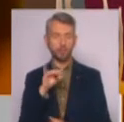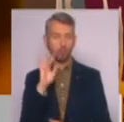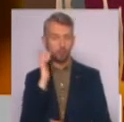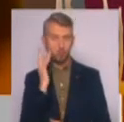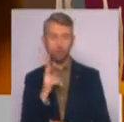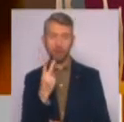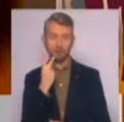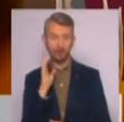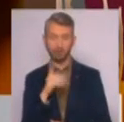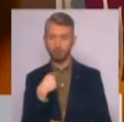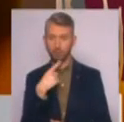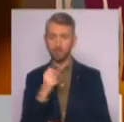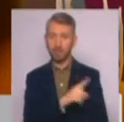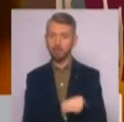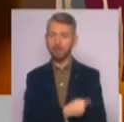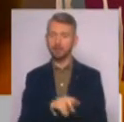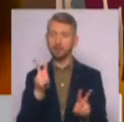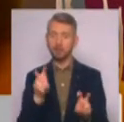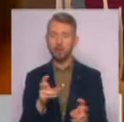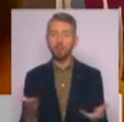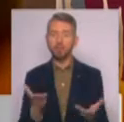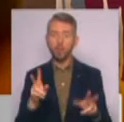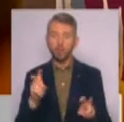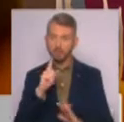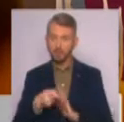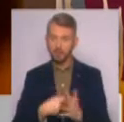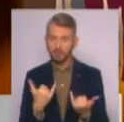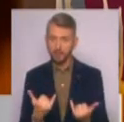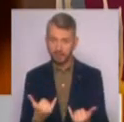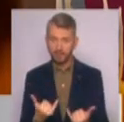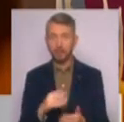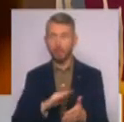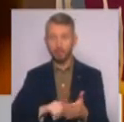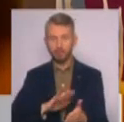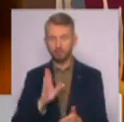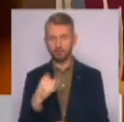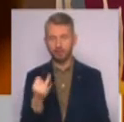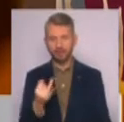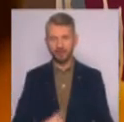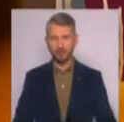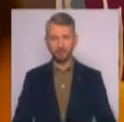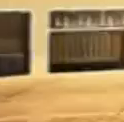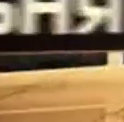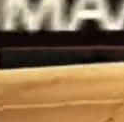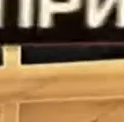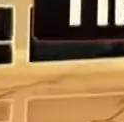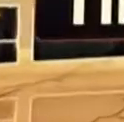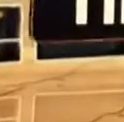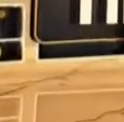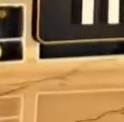завжди, говоритимемо на медичну тему, яку саме дізнаєтесь за мить. Не пропустіть, буде цікаво.